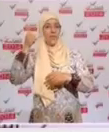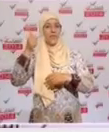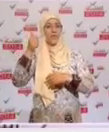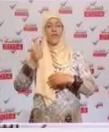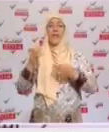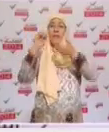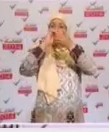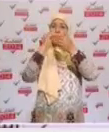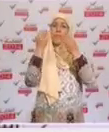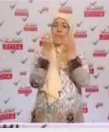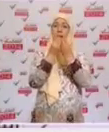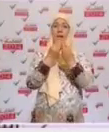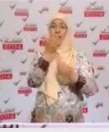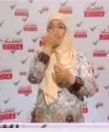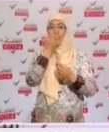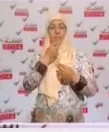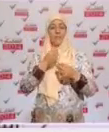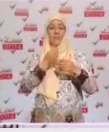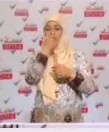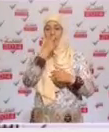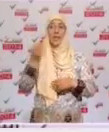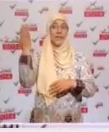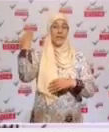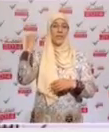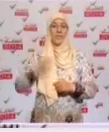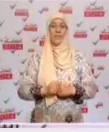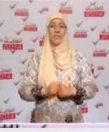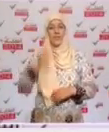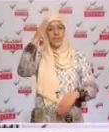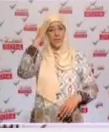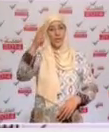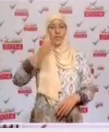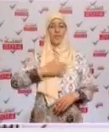الحميم الزعيم المرحوم الحبيب بورقيبة. والسلام عليكم والسلام عليكم والسلام عليكم ورحمة الله وبركاته.